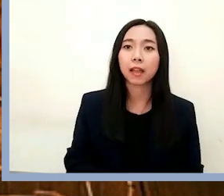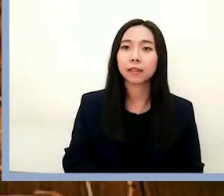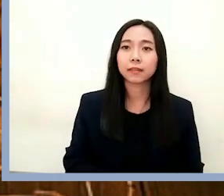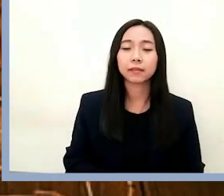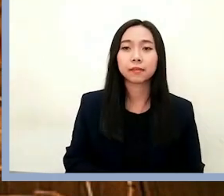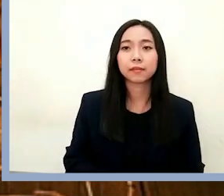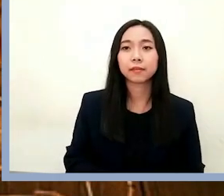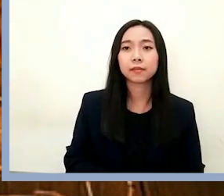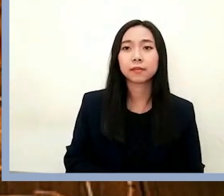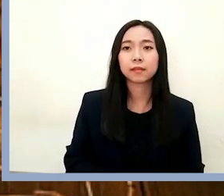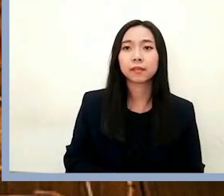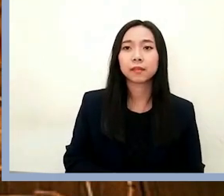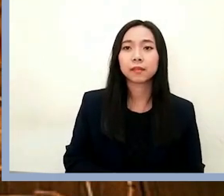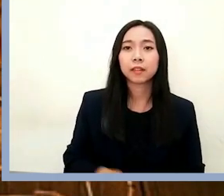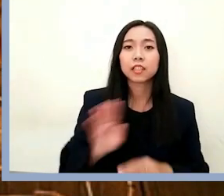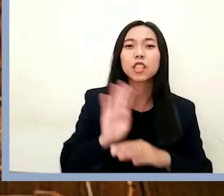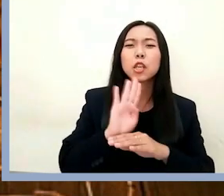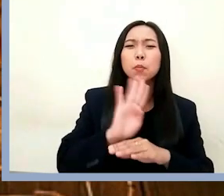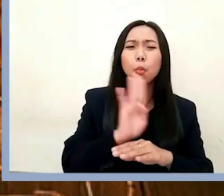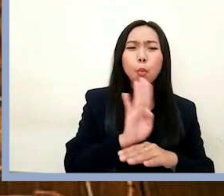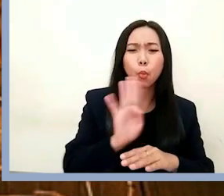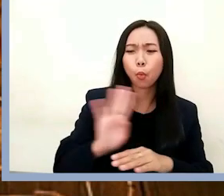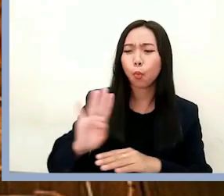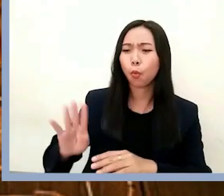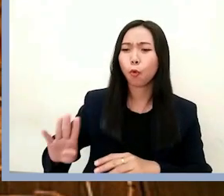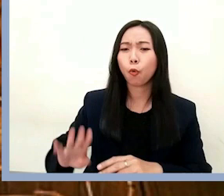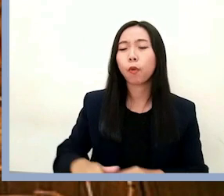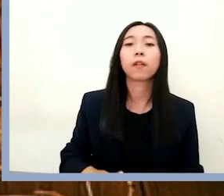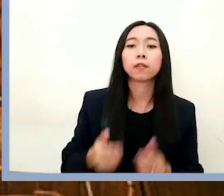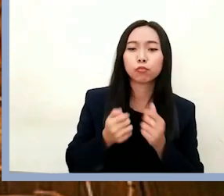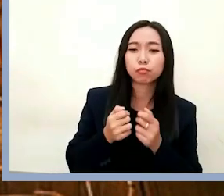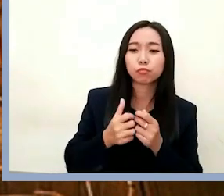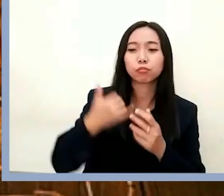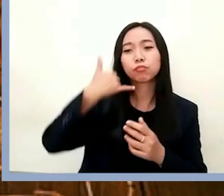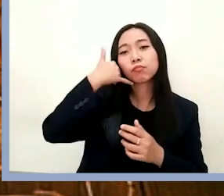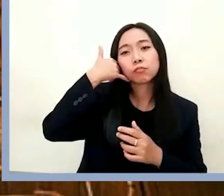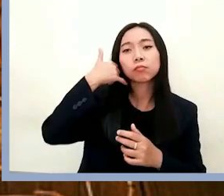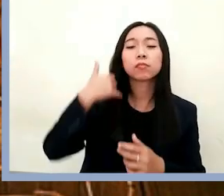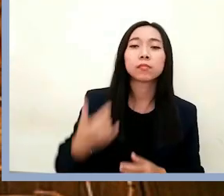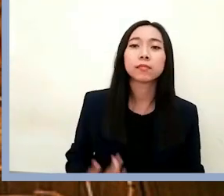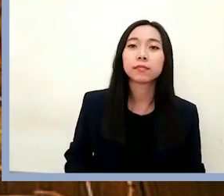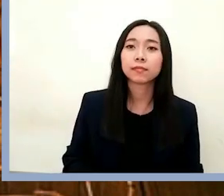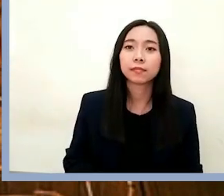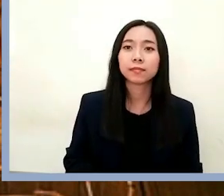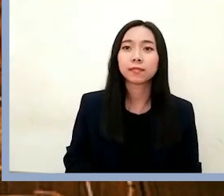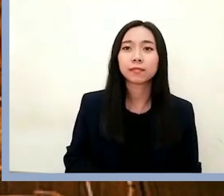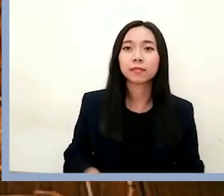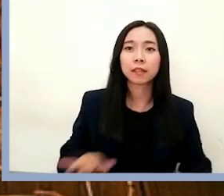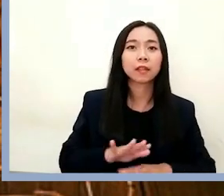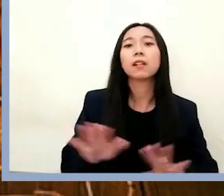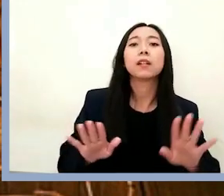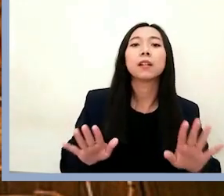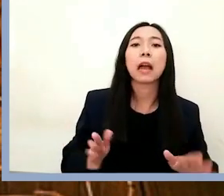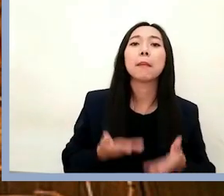kita sibuk bermain medsos atau chatting daripada memberi